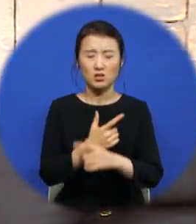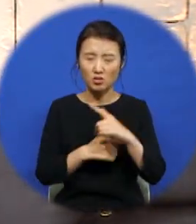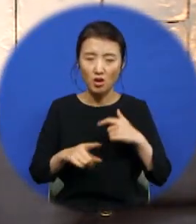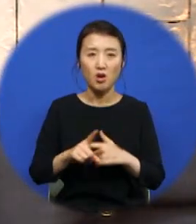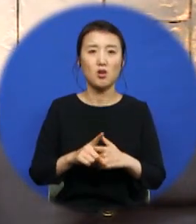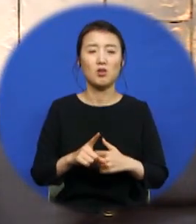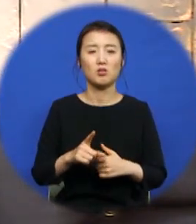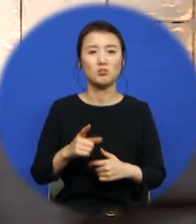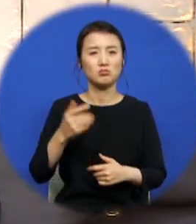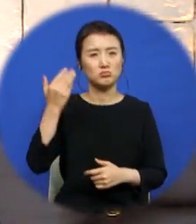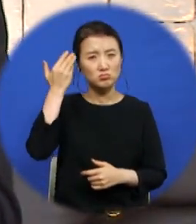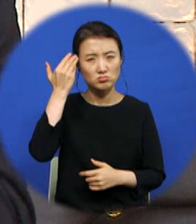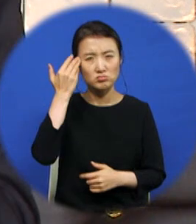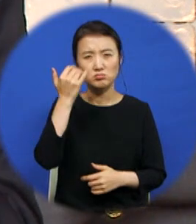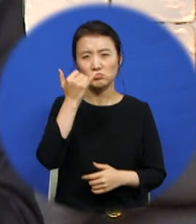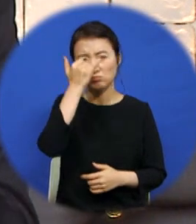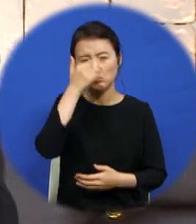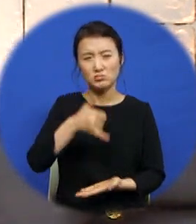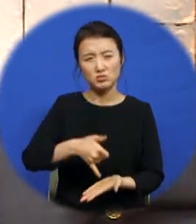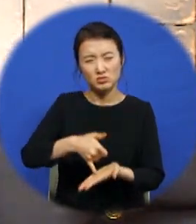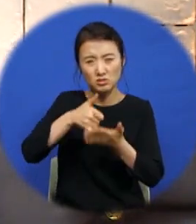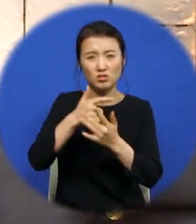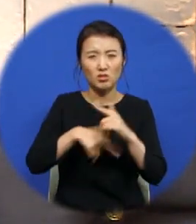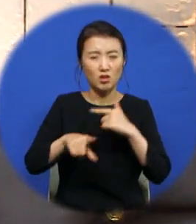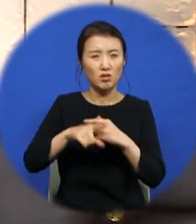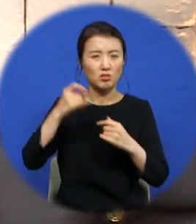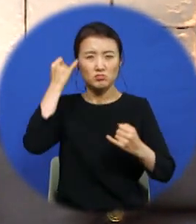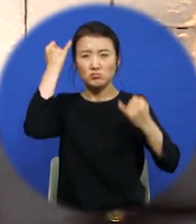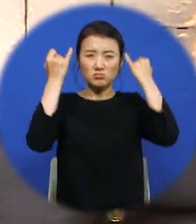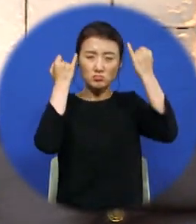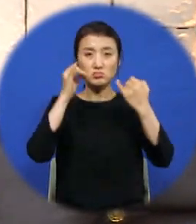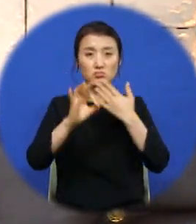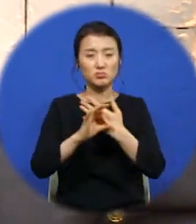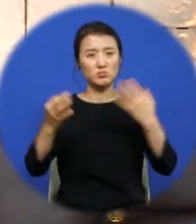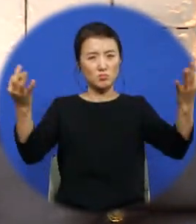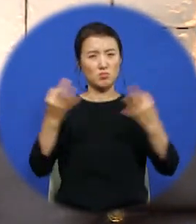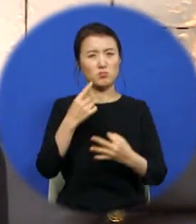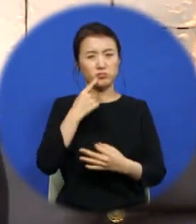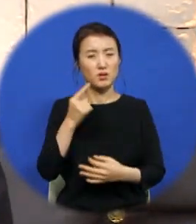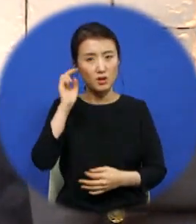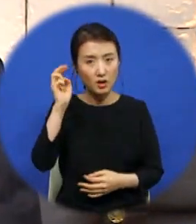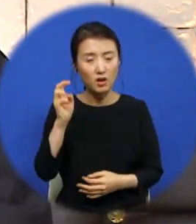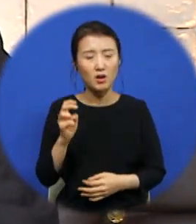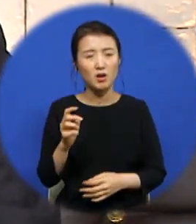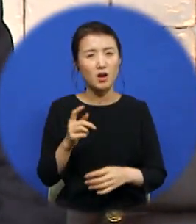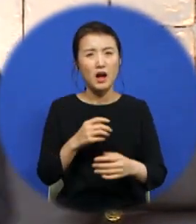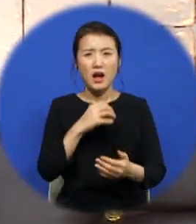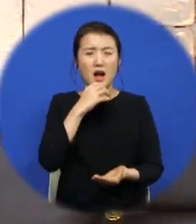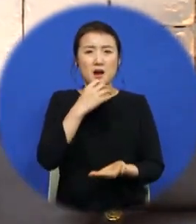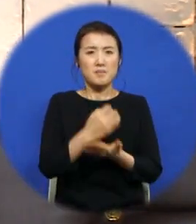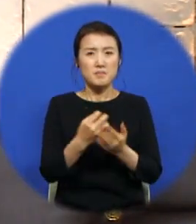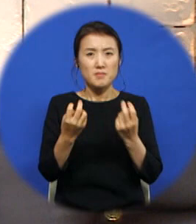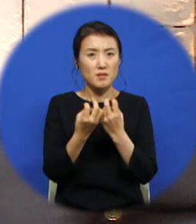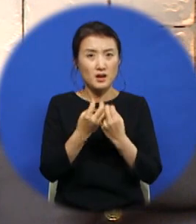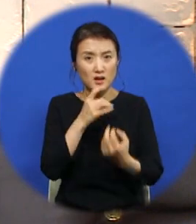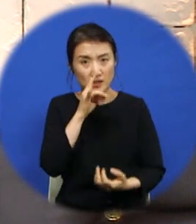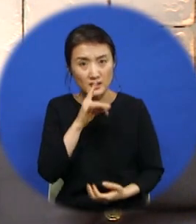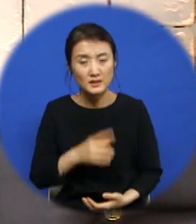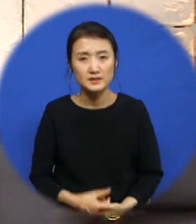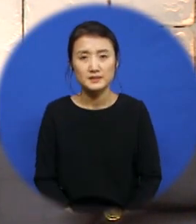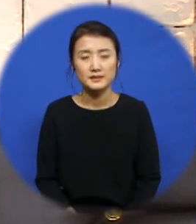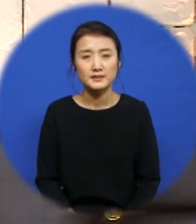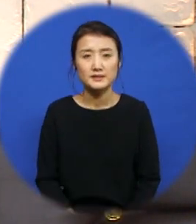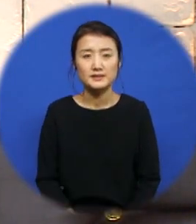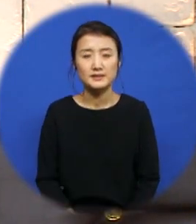경제적이고 훨씬 더 창의적인 나라 가장 다 부러워 할 거 아니에요 그렇게 감 공을 시키자 야인 자 여러분 자식도 키우면서 아버지가